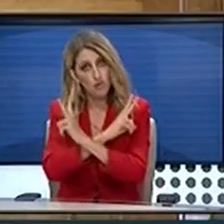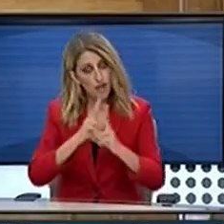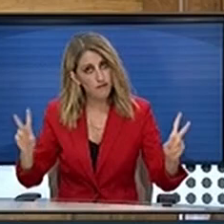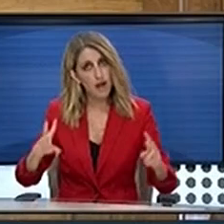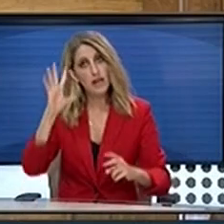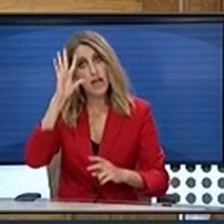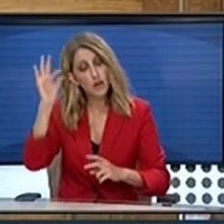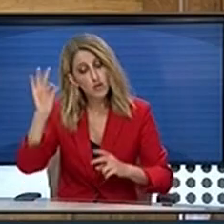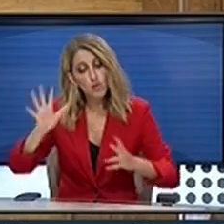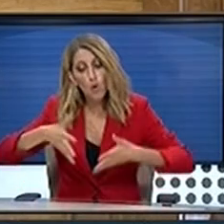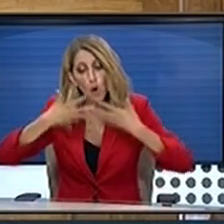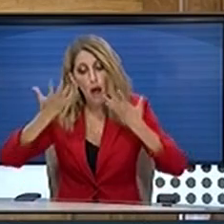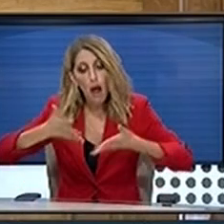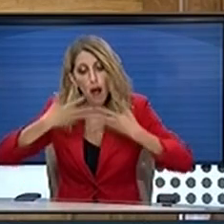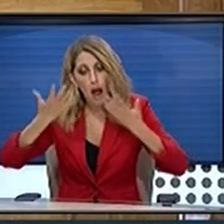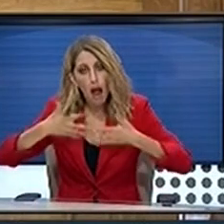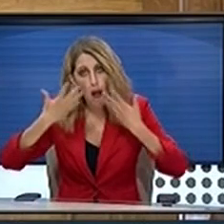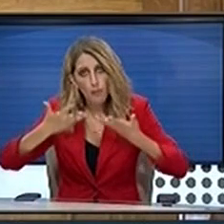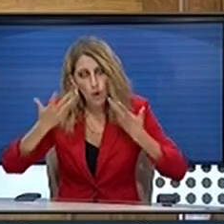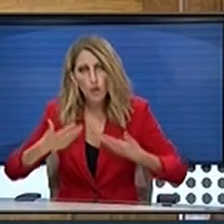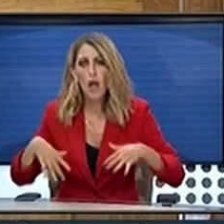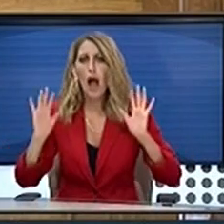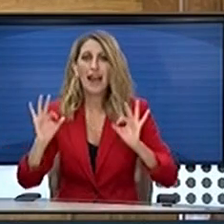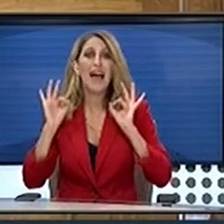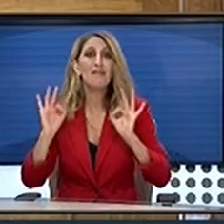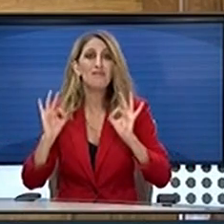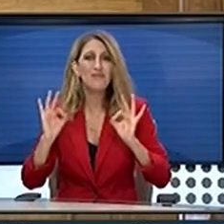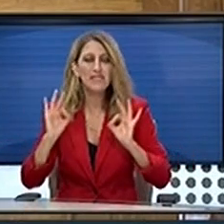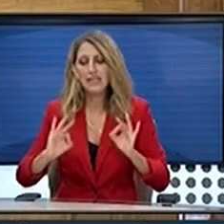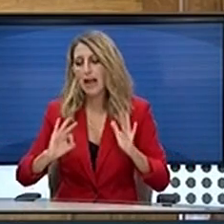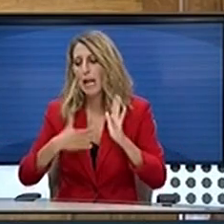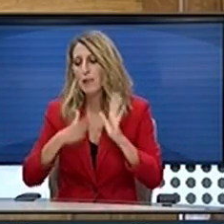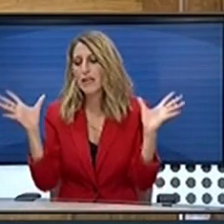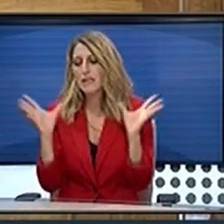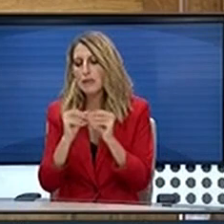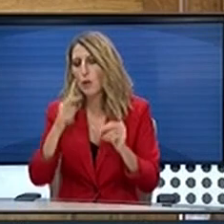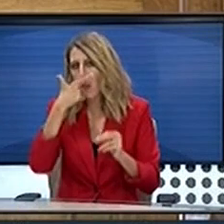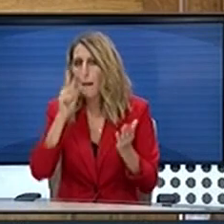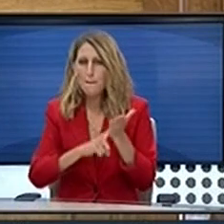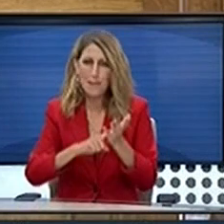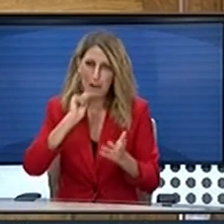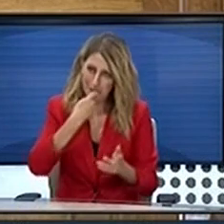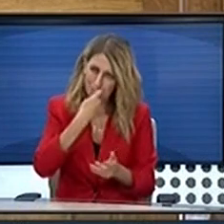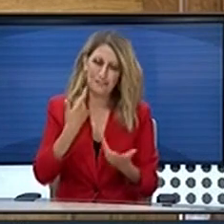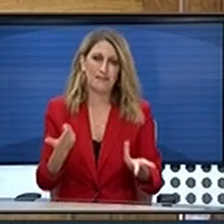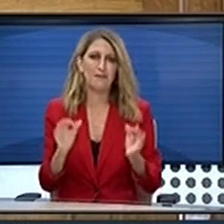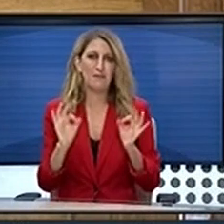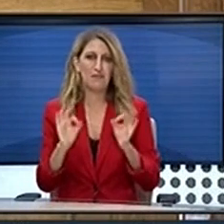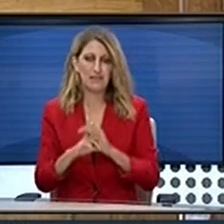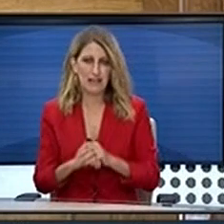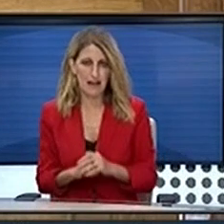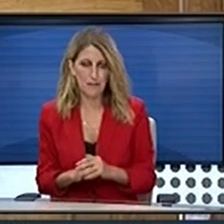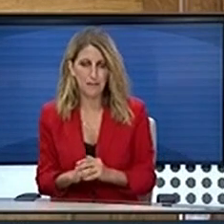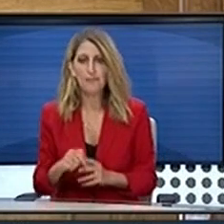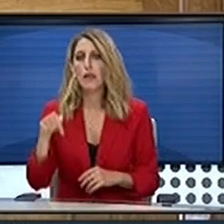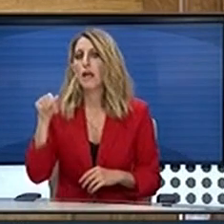την αποστολή της. Πρόσθετες δικλείδες ασφαλείας για τις νόμιμες επισυνδέσεις. Τέτοιες όμως που